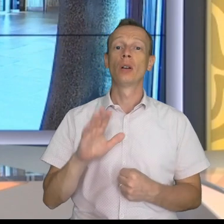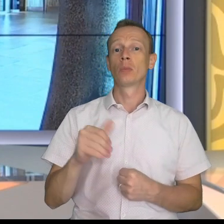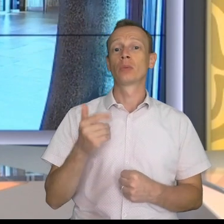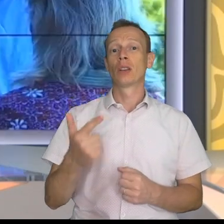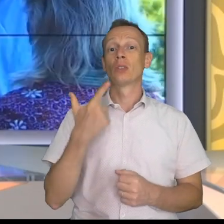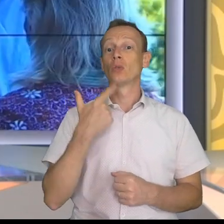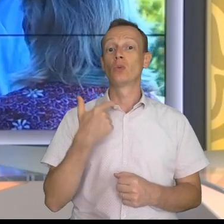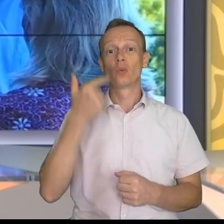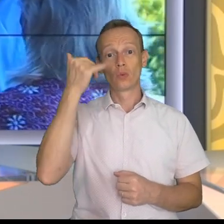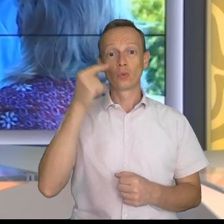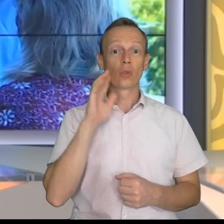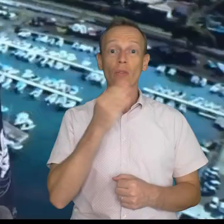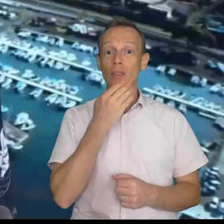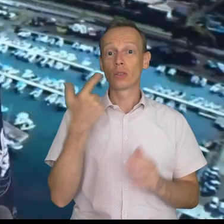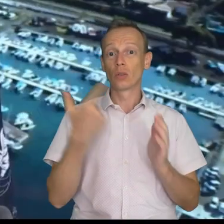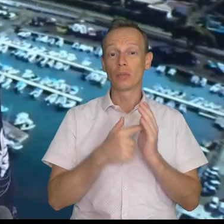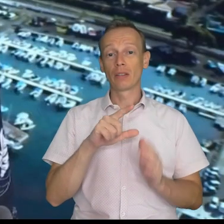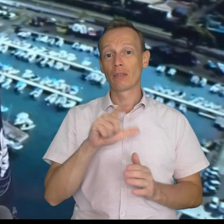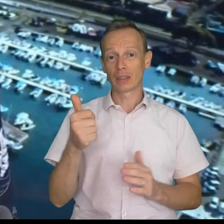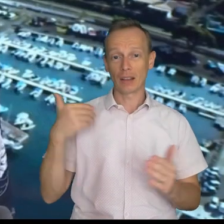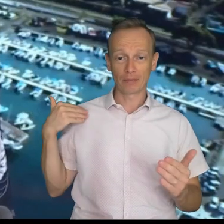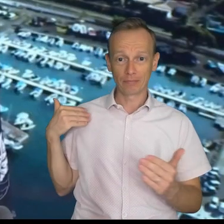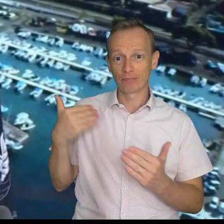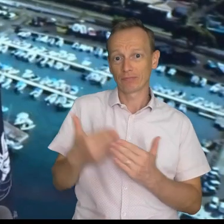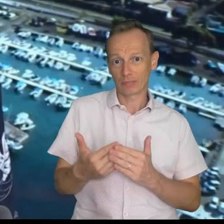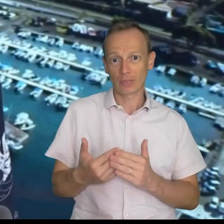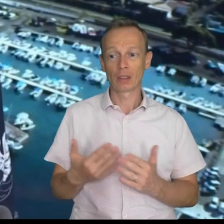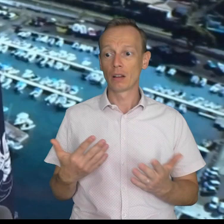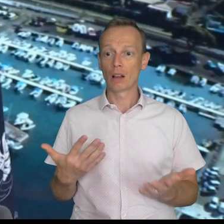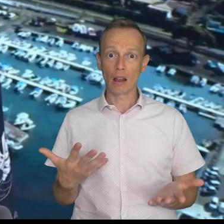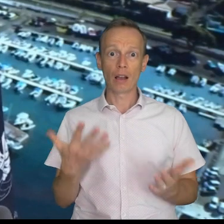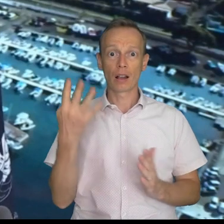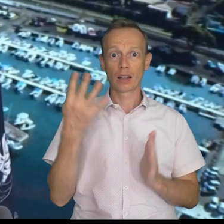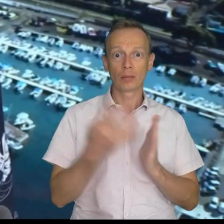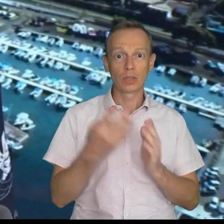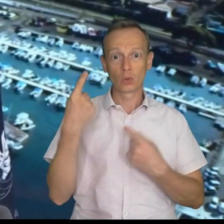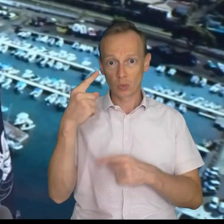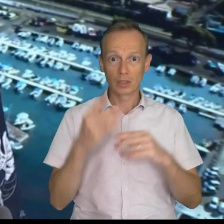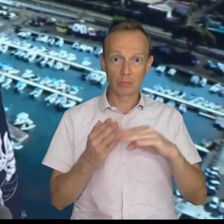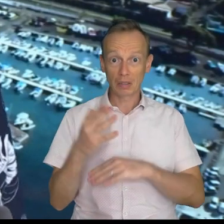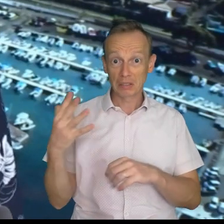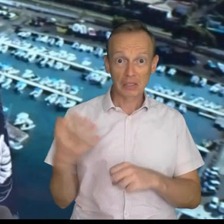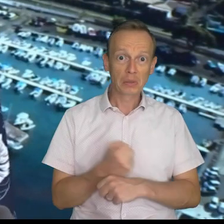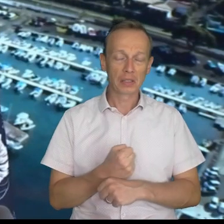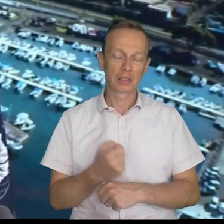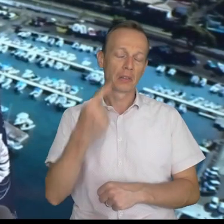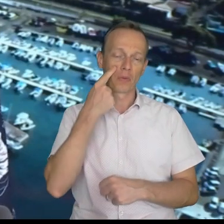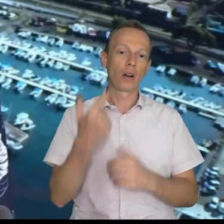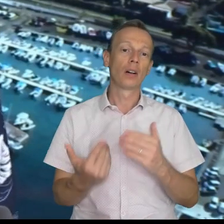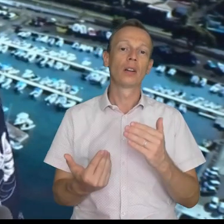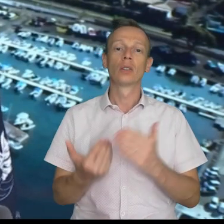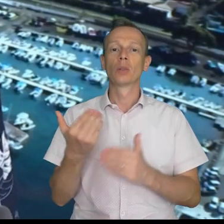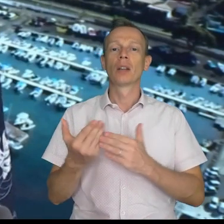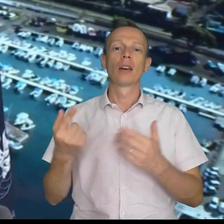janvier 2021, la barre des 4 000 touristes a été dépassée. Les professionnels du secteur étaient en réunion avec le Haut-Commissaire Dominique Sorin.